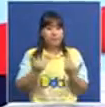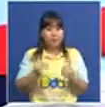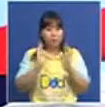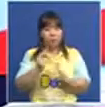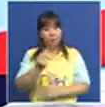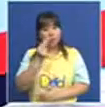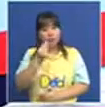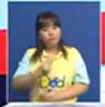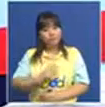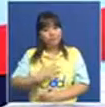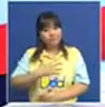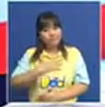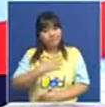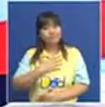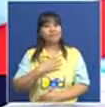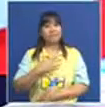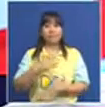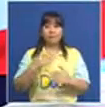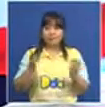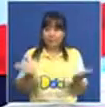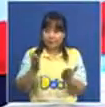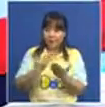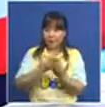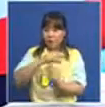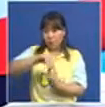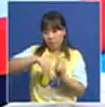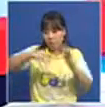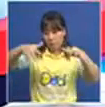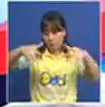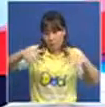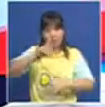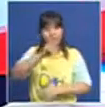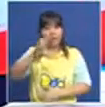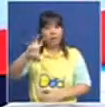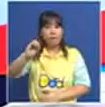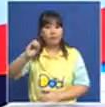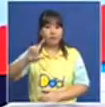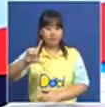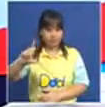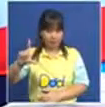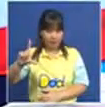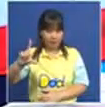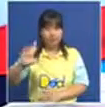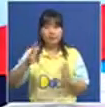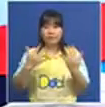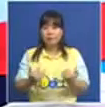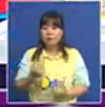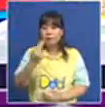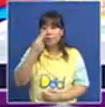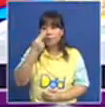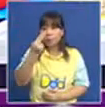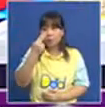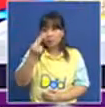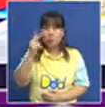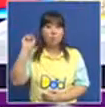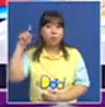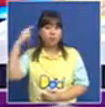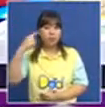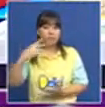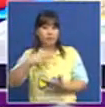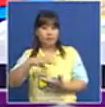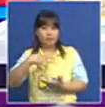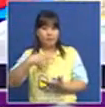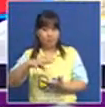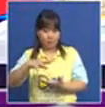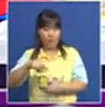ประทับใจให้กับนักท่องเที่ยวส่งผลให้มีเงินสะพัดมากกว่า150ล้านบาทเราจะไปติดตามบรรยากาศกับคุณสุภัทราทองอิน